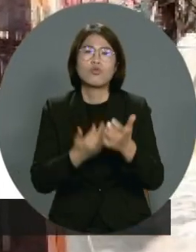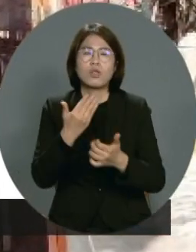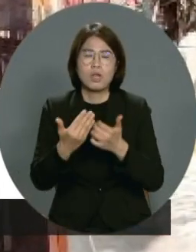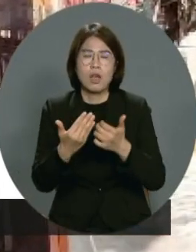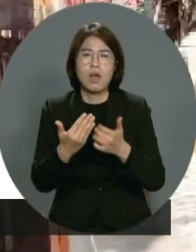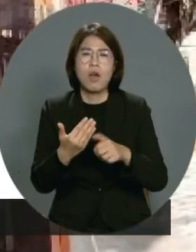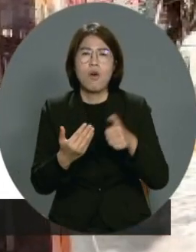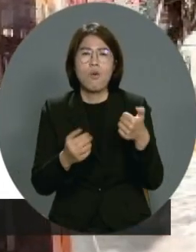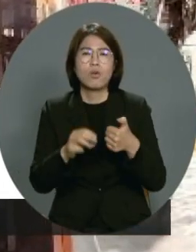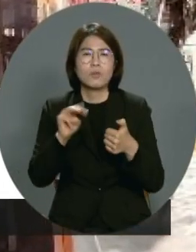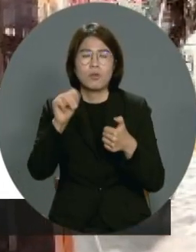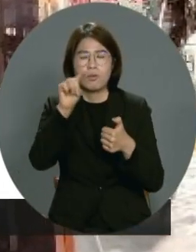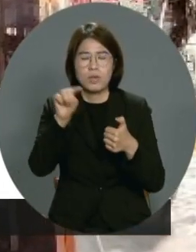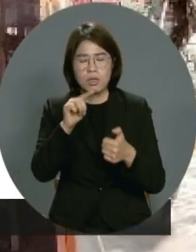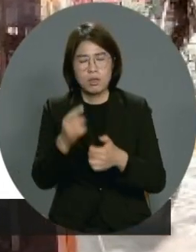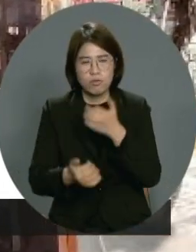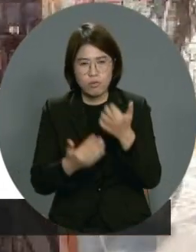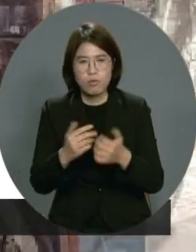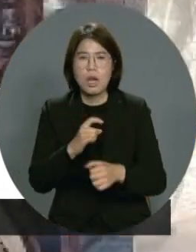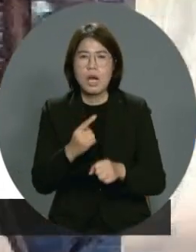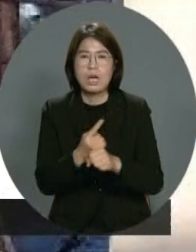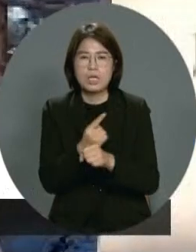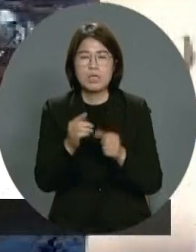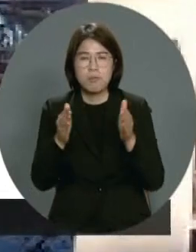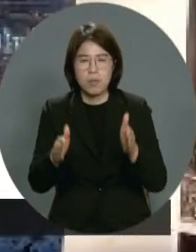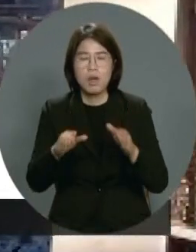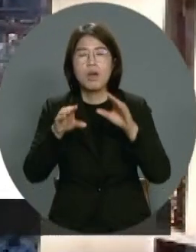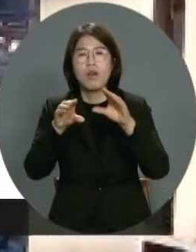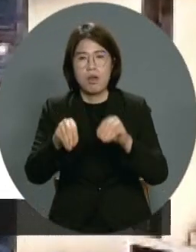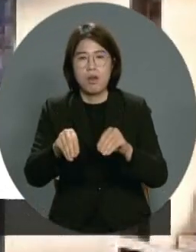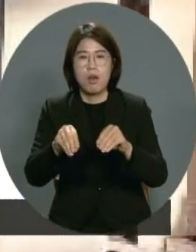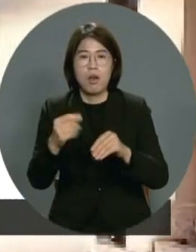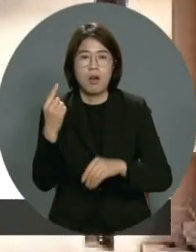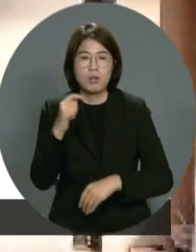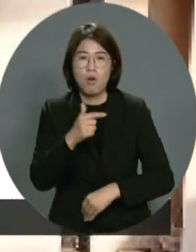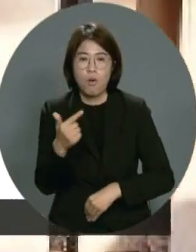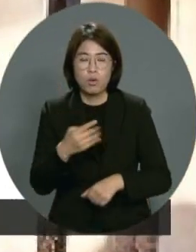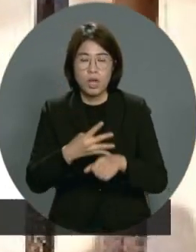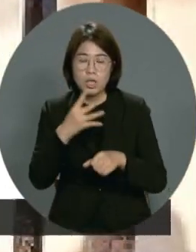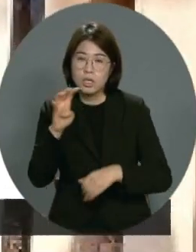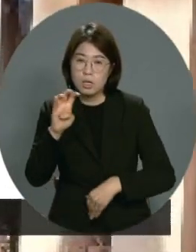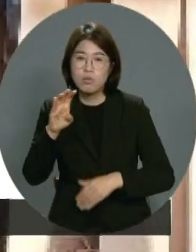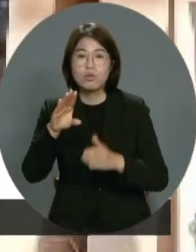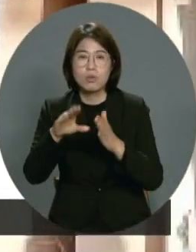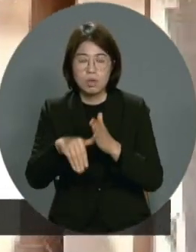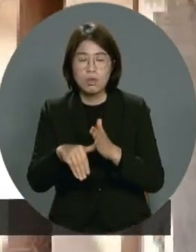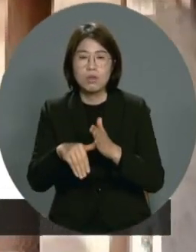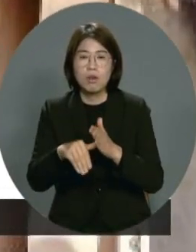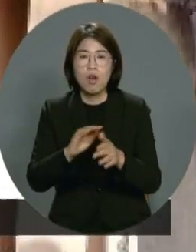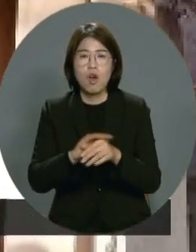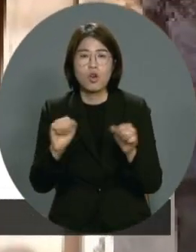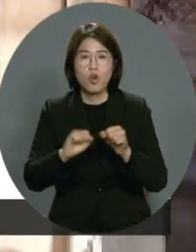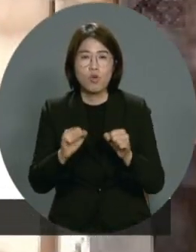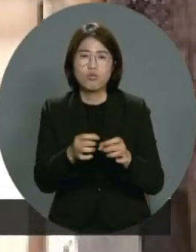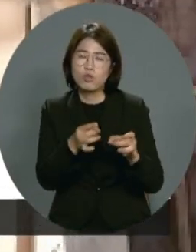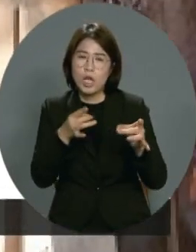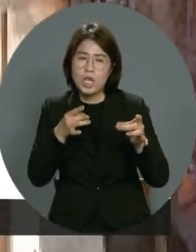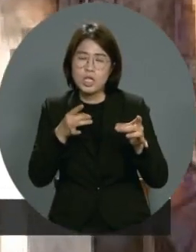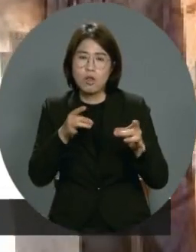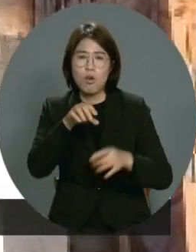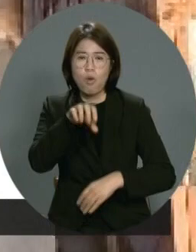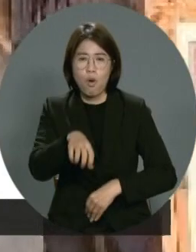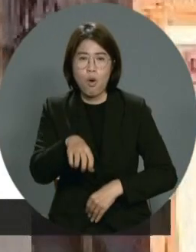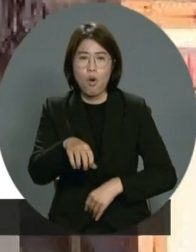내부 50제곱미터를 태운 뒤 1시간 만에 꺼졌습니다 또 어제 오후 4시 40분쯤에는 경북 예천군